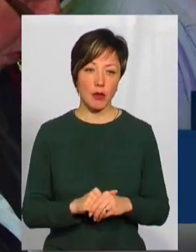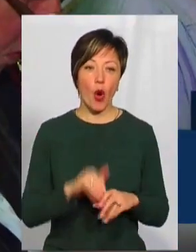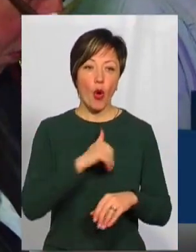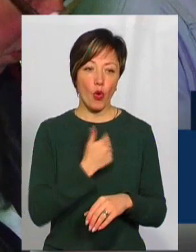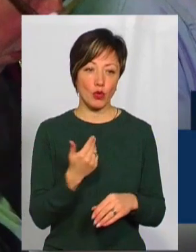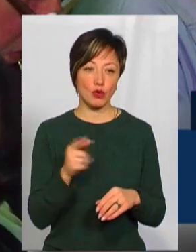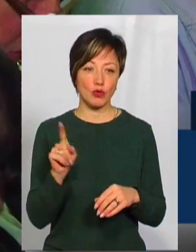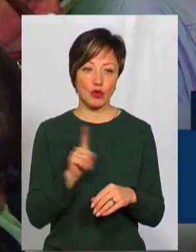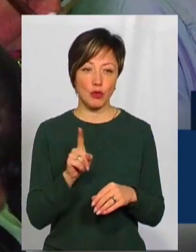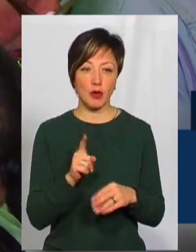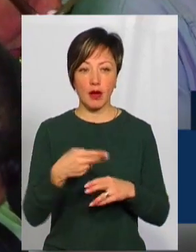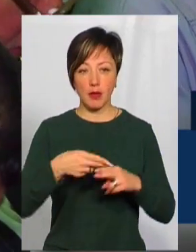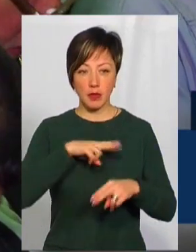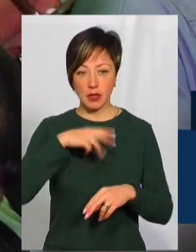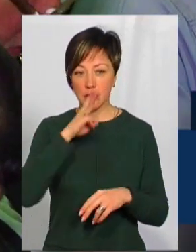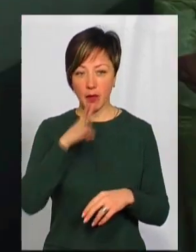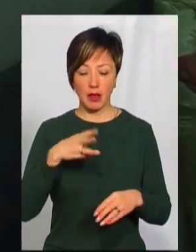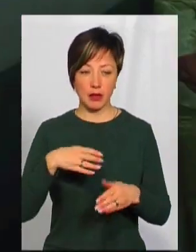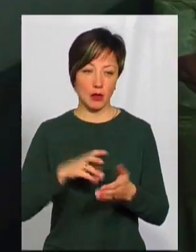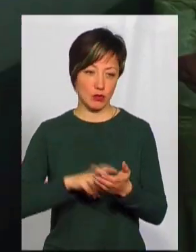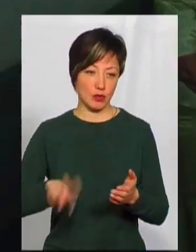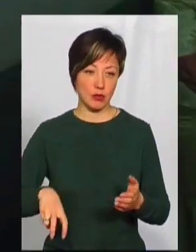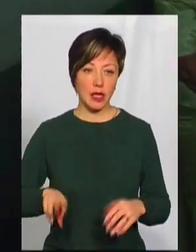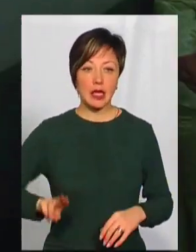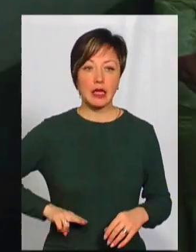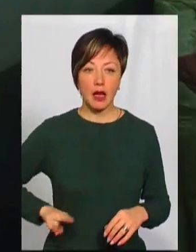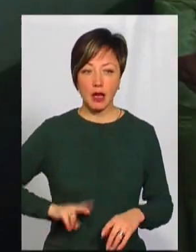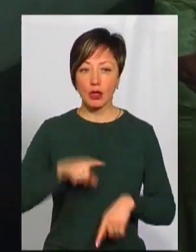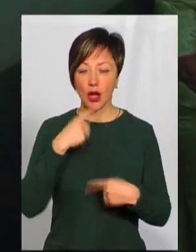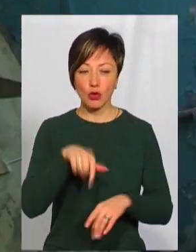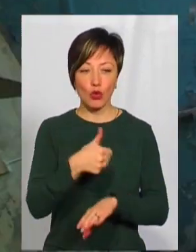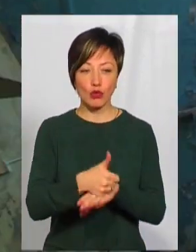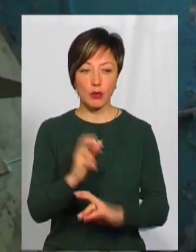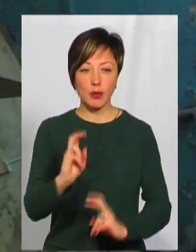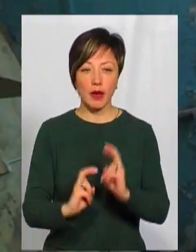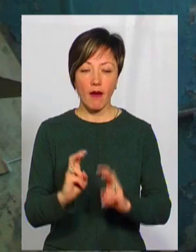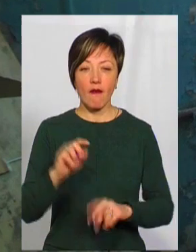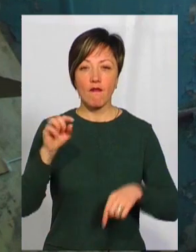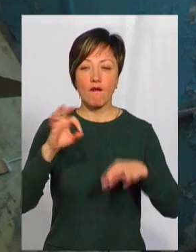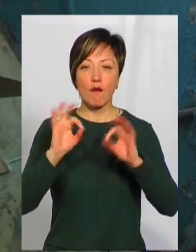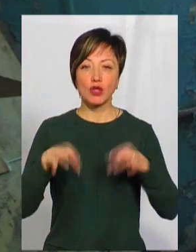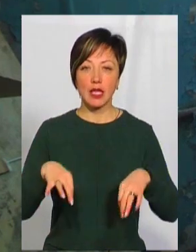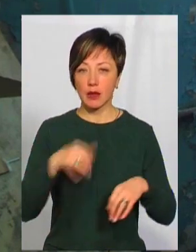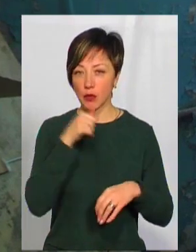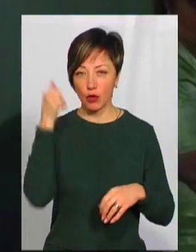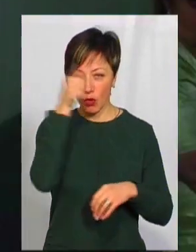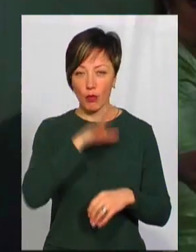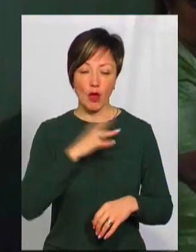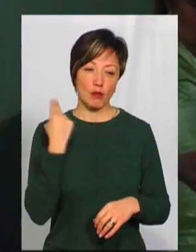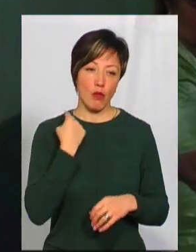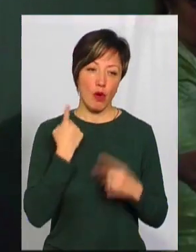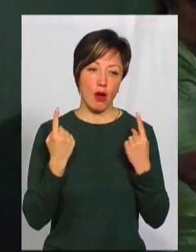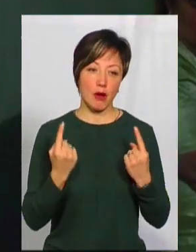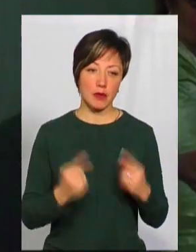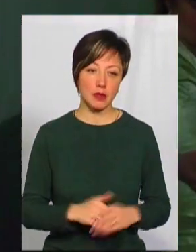нам звернув зарплату і пішов він. Директор Сергій Кириченко каже, очолив підприємство восени минулого року і воно було з боргами. Уже